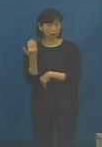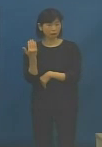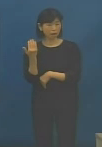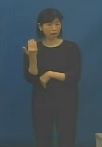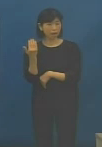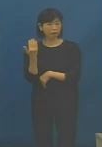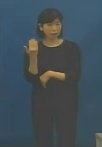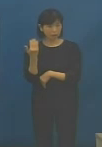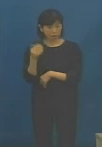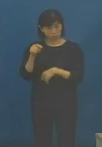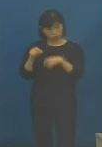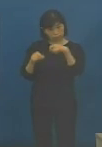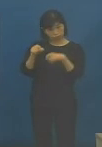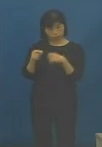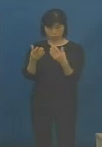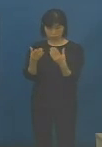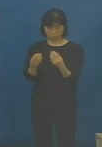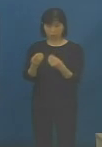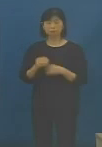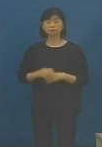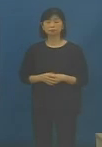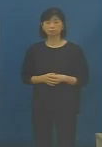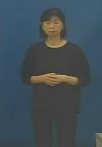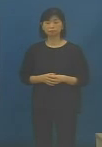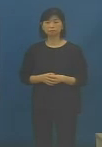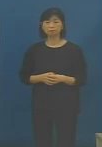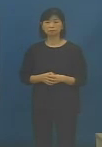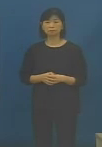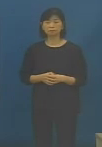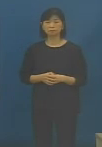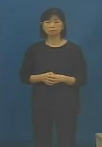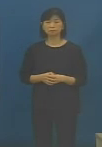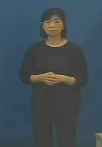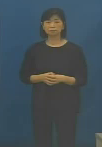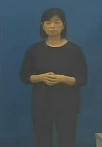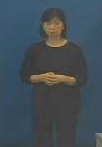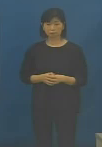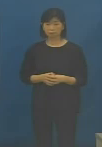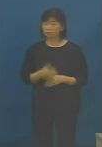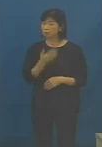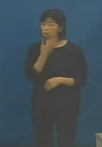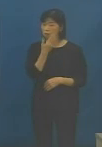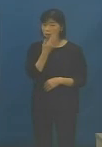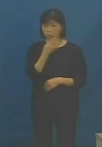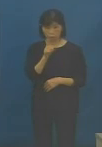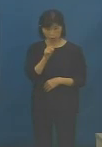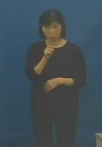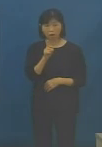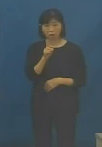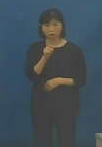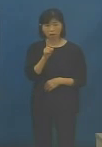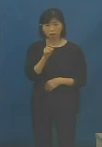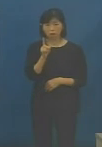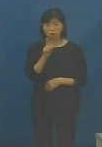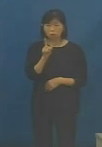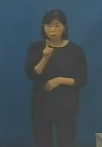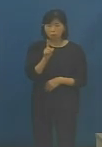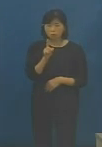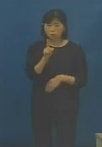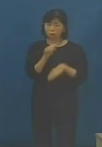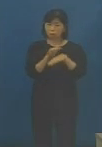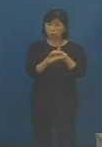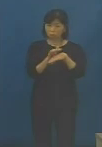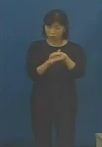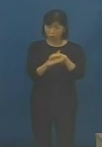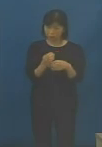方と調整させていただきました。それから、大切なこととしてどういうふうに感染レベルを下げる